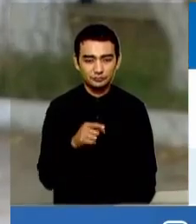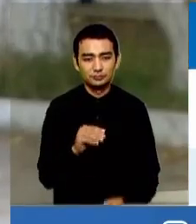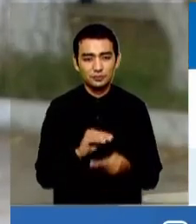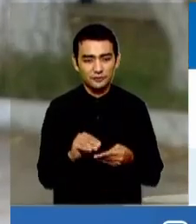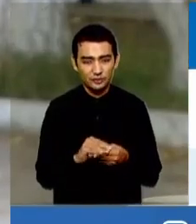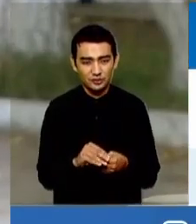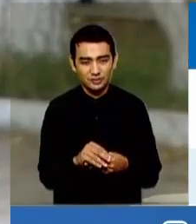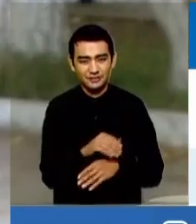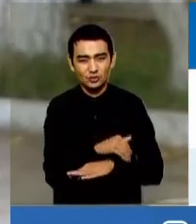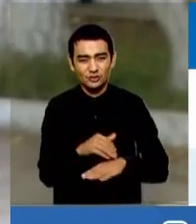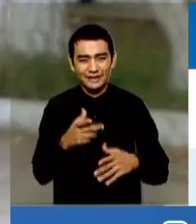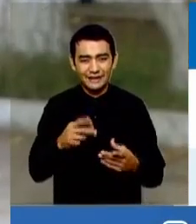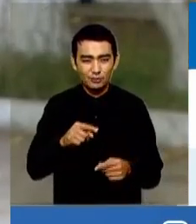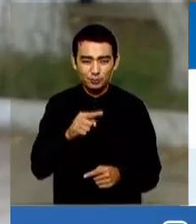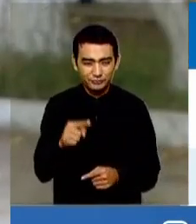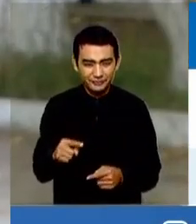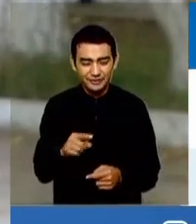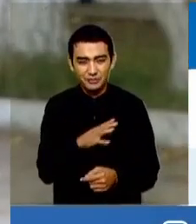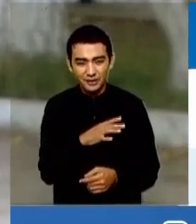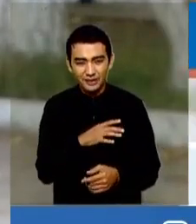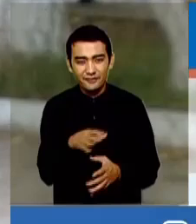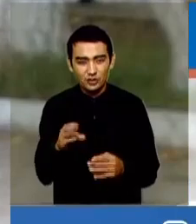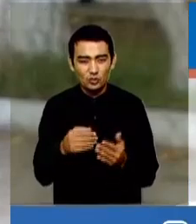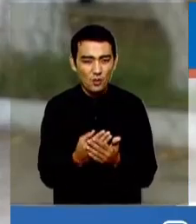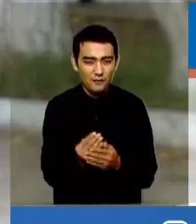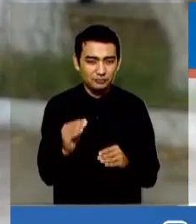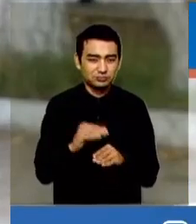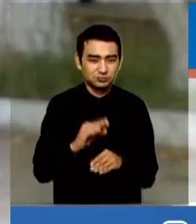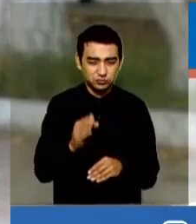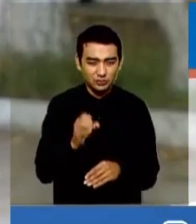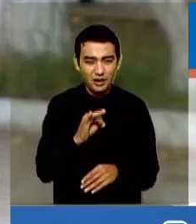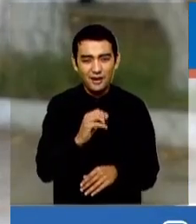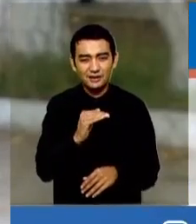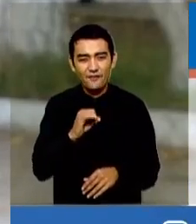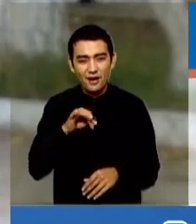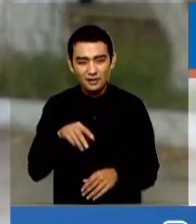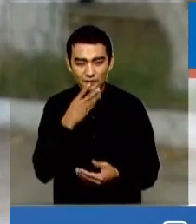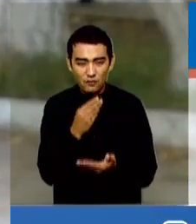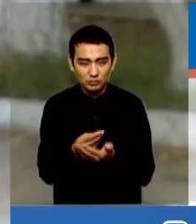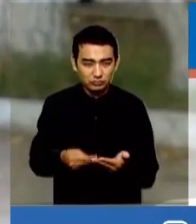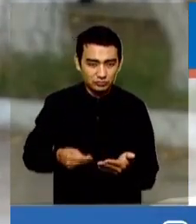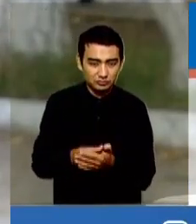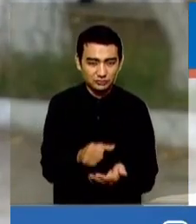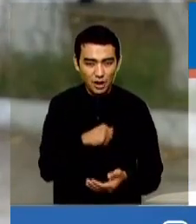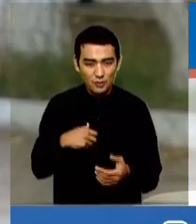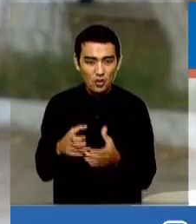Во дворе, где появились трещины, срезку асфальта сделают по-новому, заасфальтируют подрядчик. За свой счет сделают они.